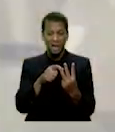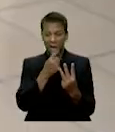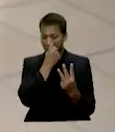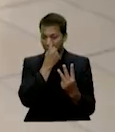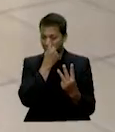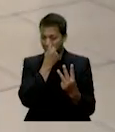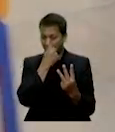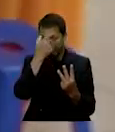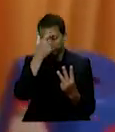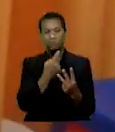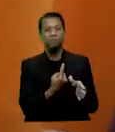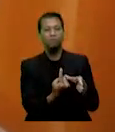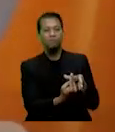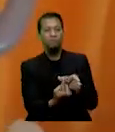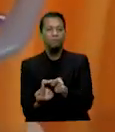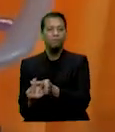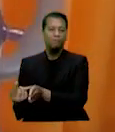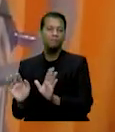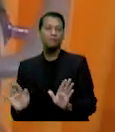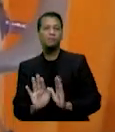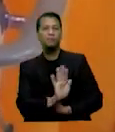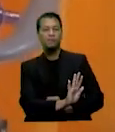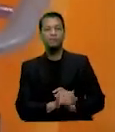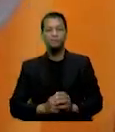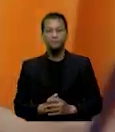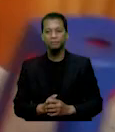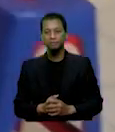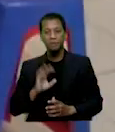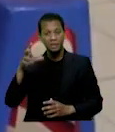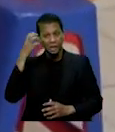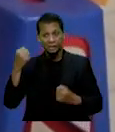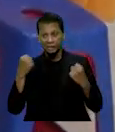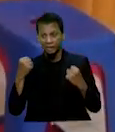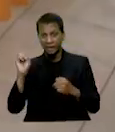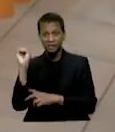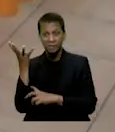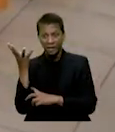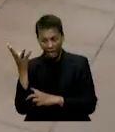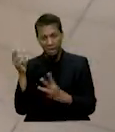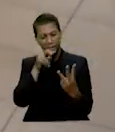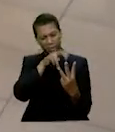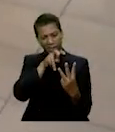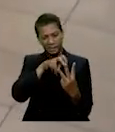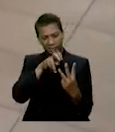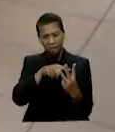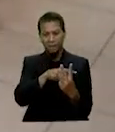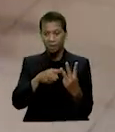rumah. Dari hasil pemeriksaan sementara Dinas Kesehatan Kota Semarang, seluruh pasien dalam kategori